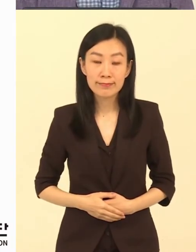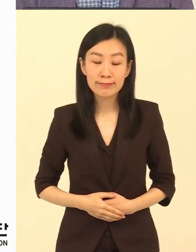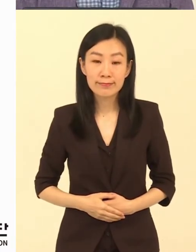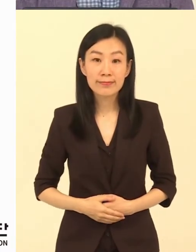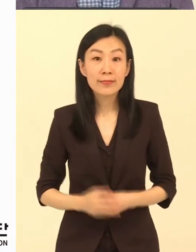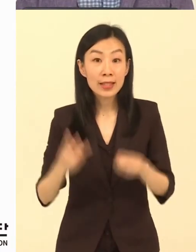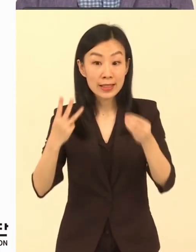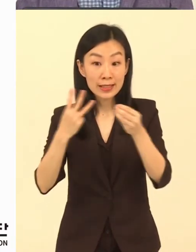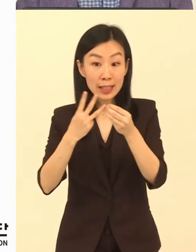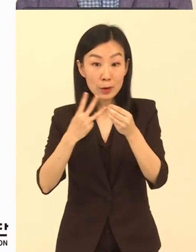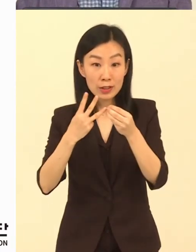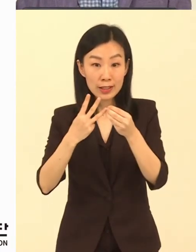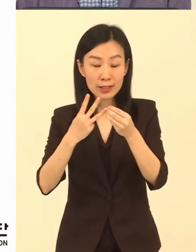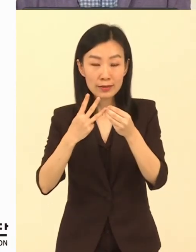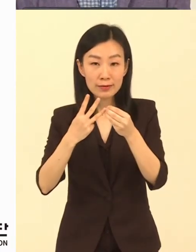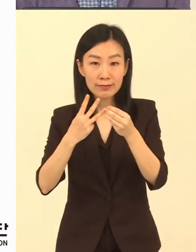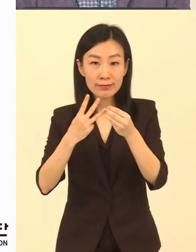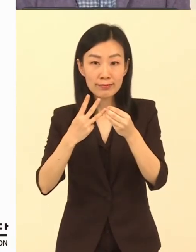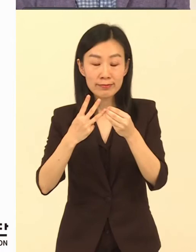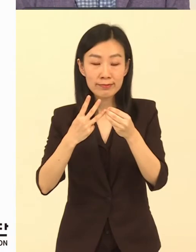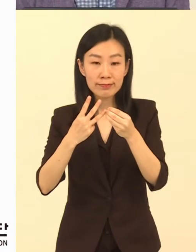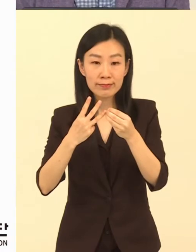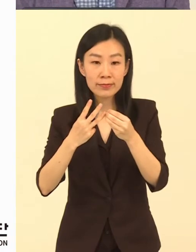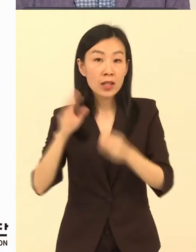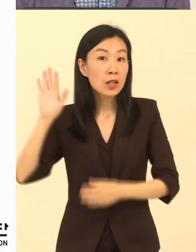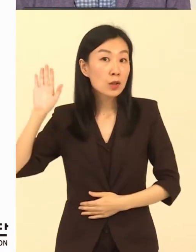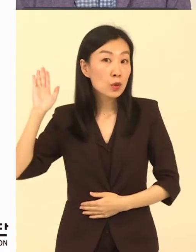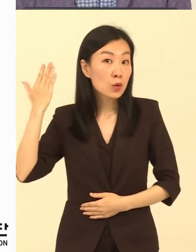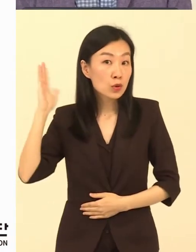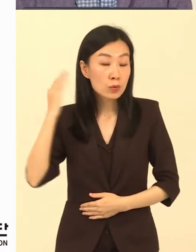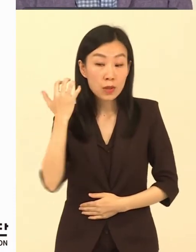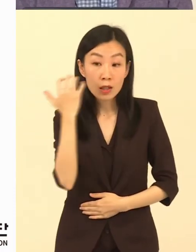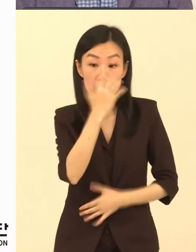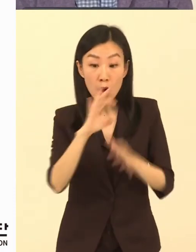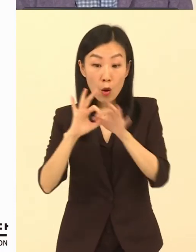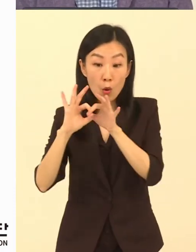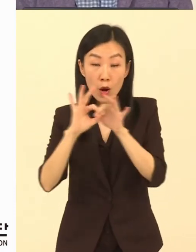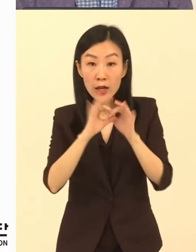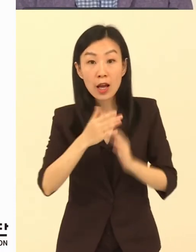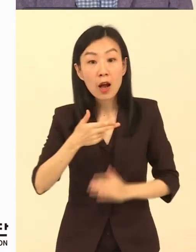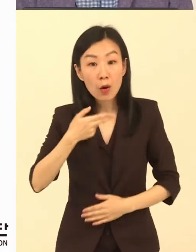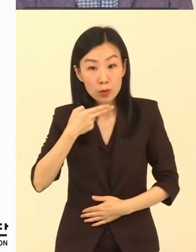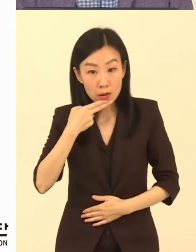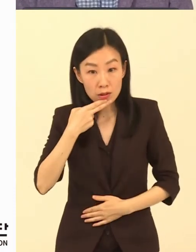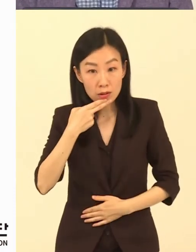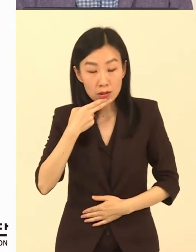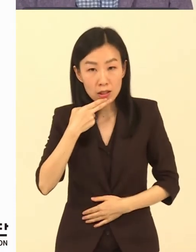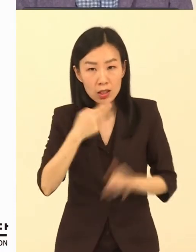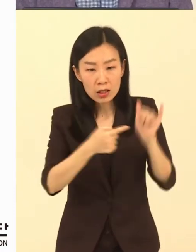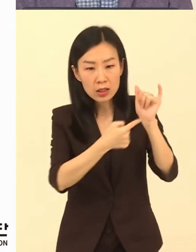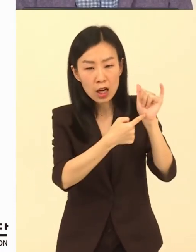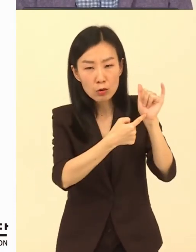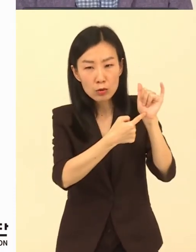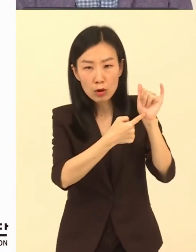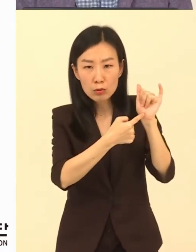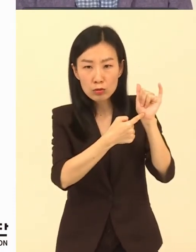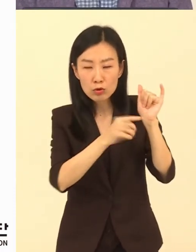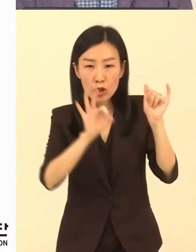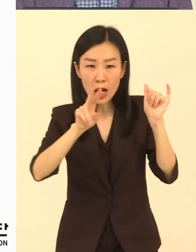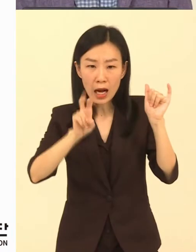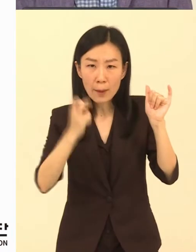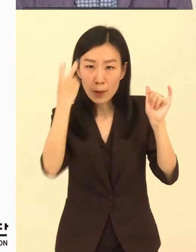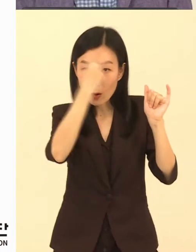세 번째 질문입니다. 최근에 성관계가 없어도 자궁경부암 검사를 해야 하나요?